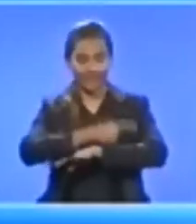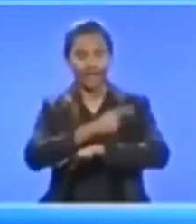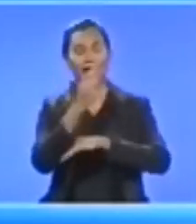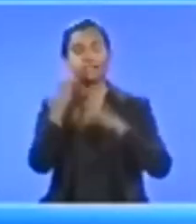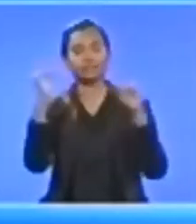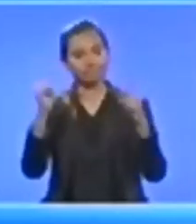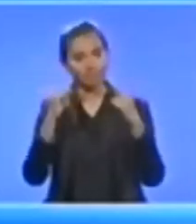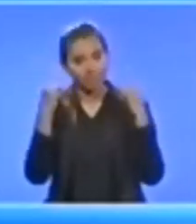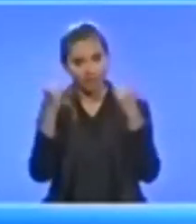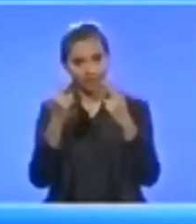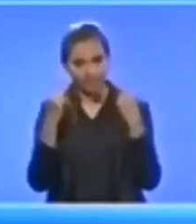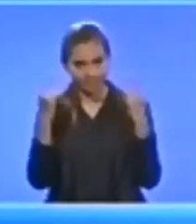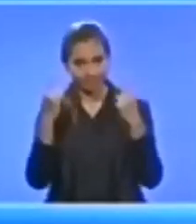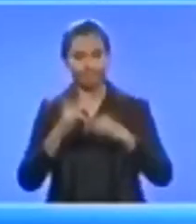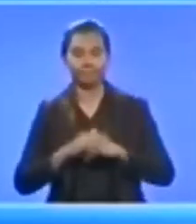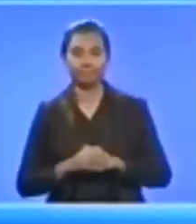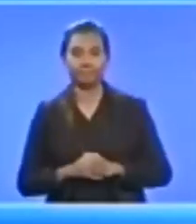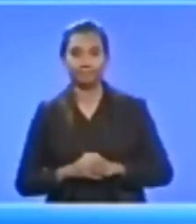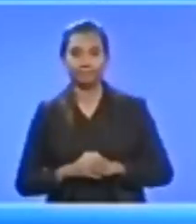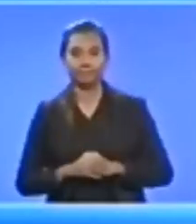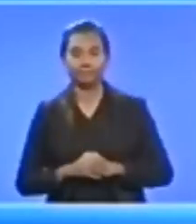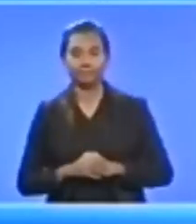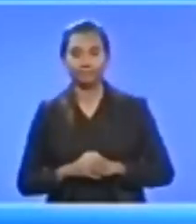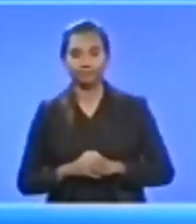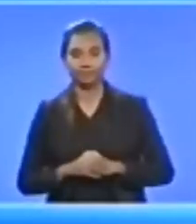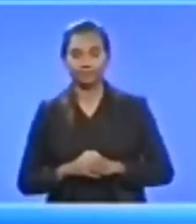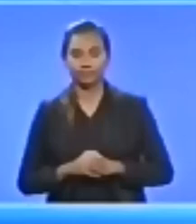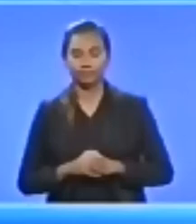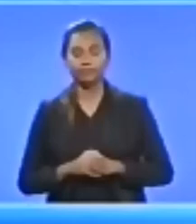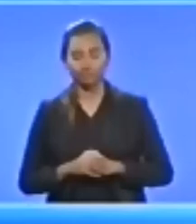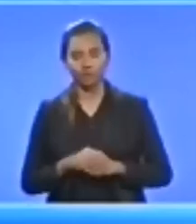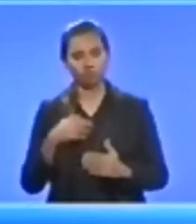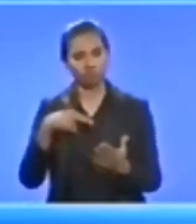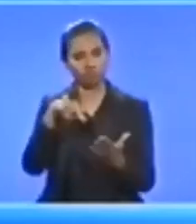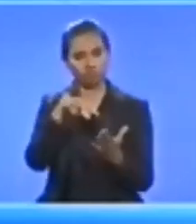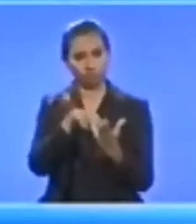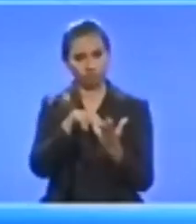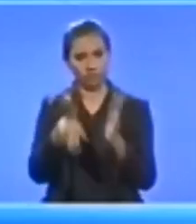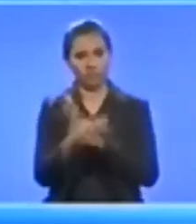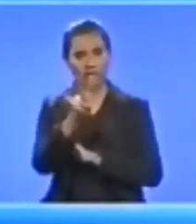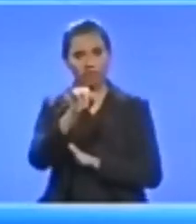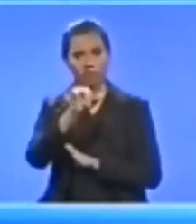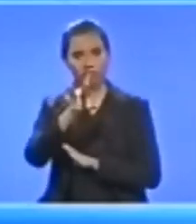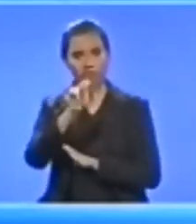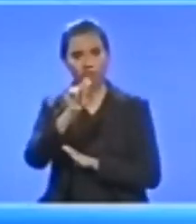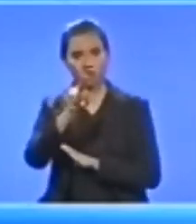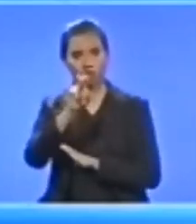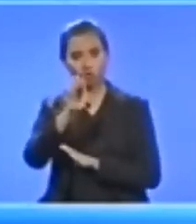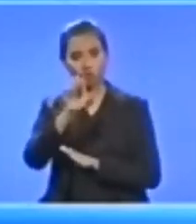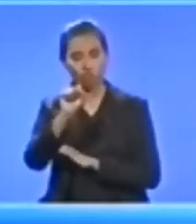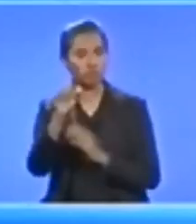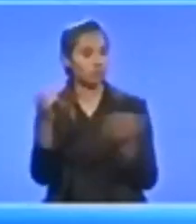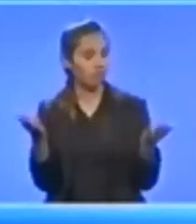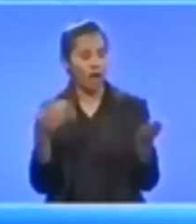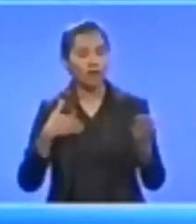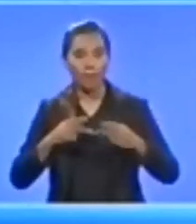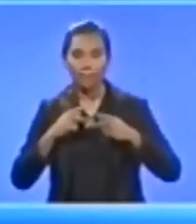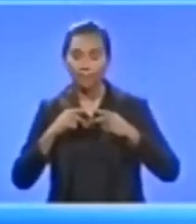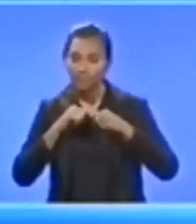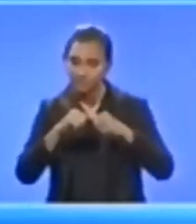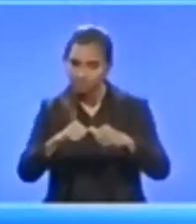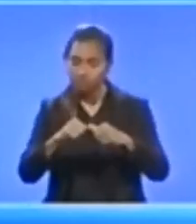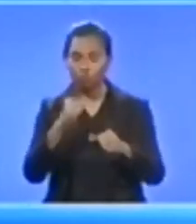Berkekalkan modal yang dinamakan tekad, usaha bersepadu dan kegigihan,